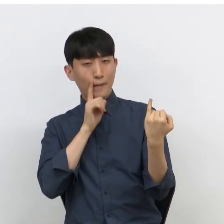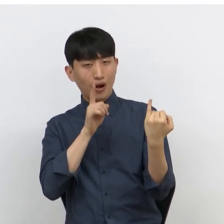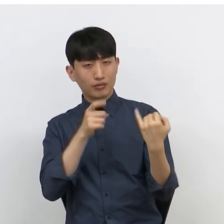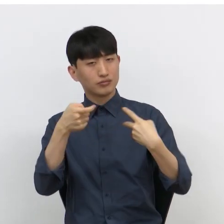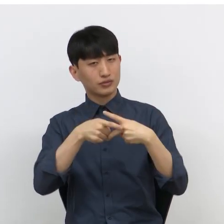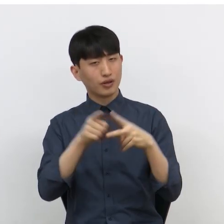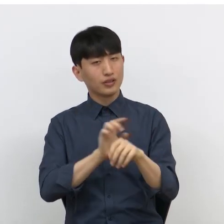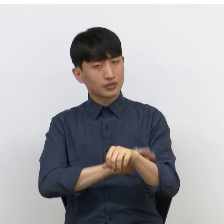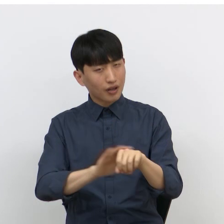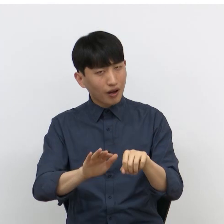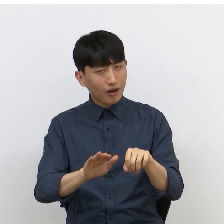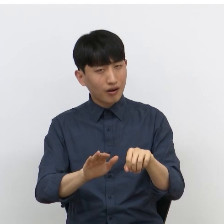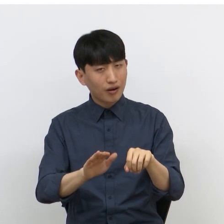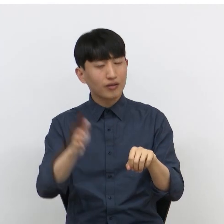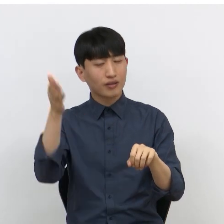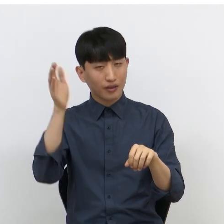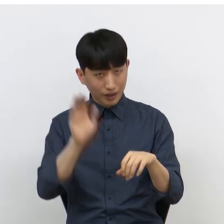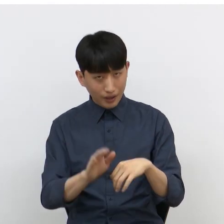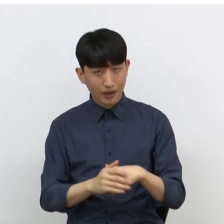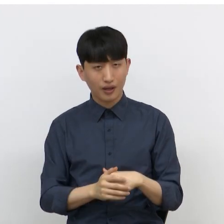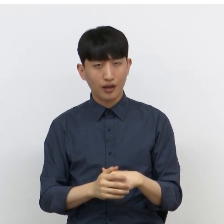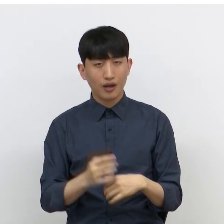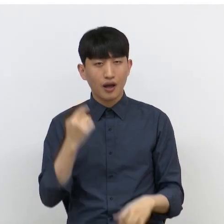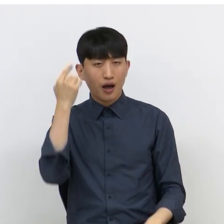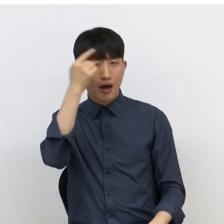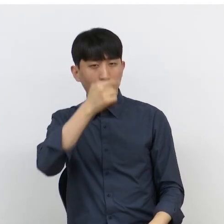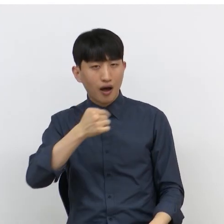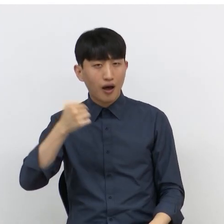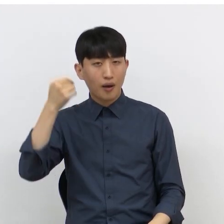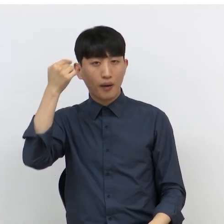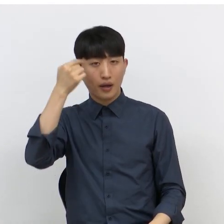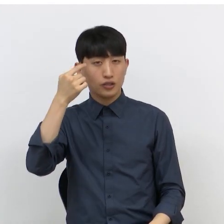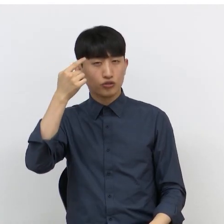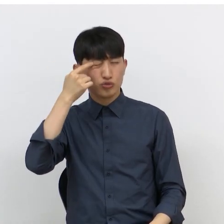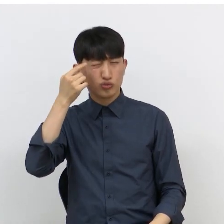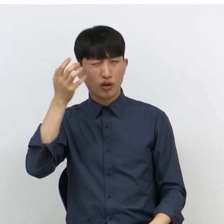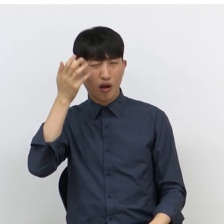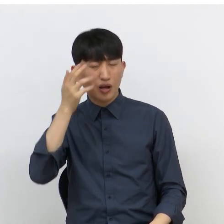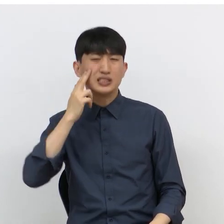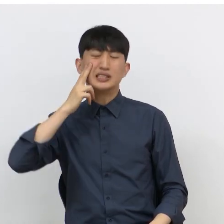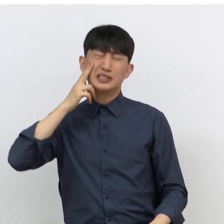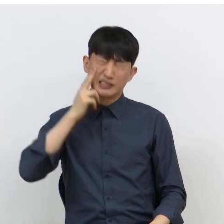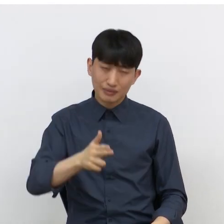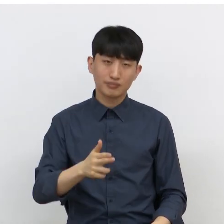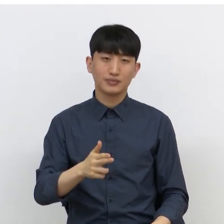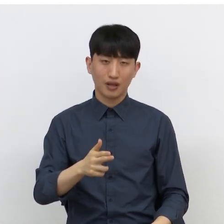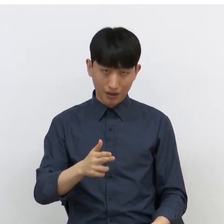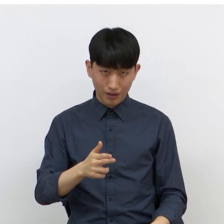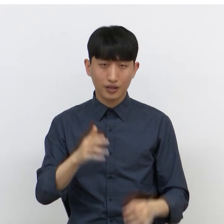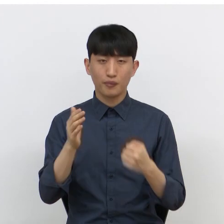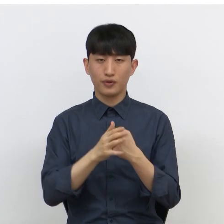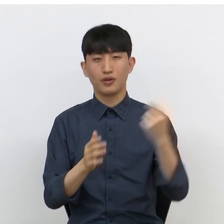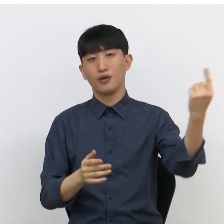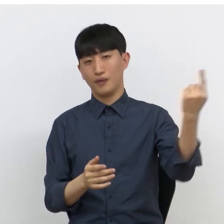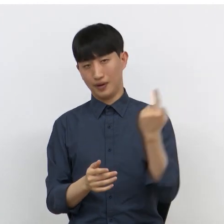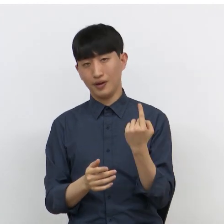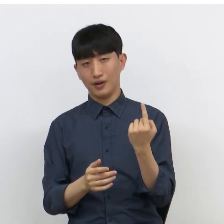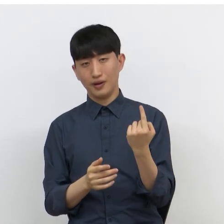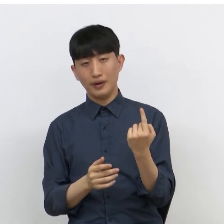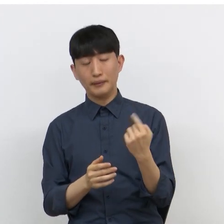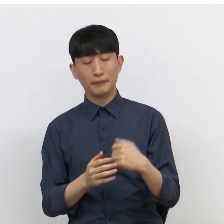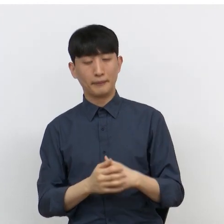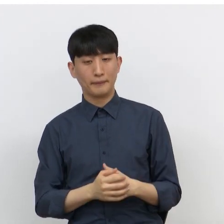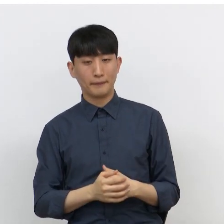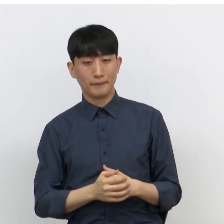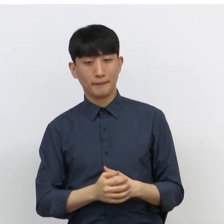좋은데 착용하면 되게 좋은데 안면 연축, 여기서 눈떨림이 엄청 심해가지고 저한테 왔던 케이스인데요. 자, 이런 경우